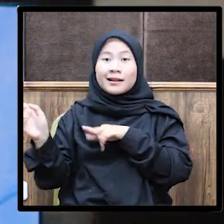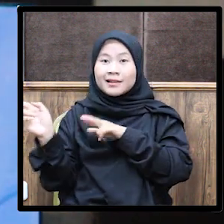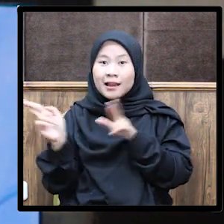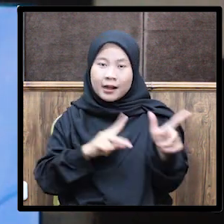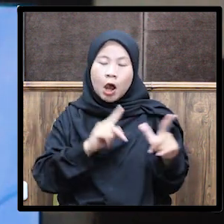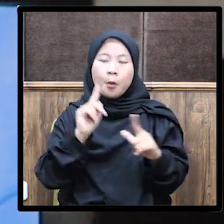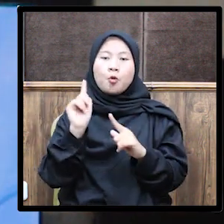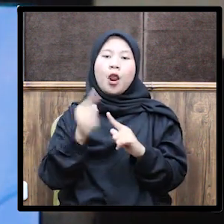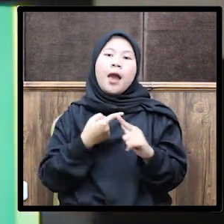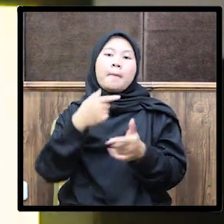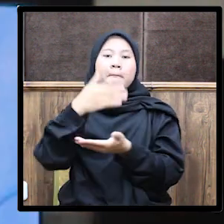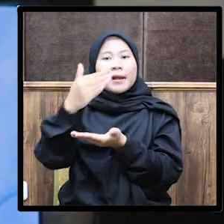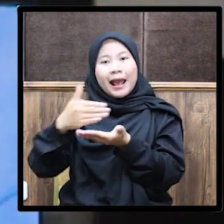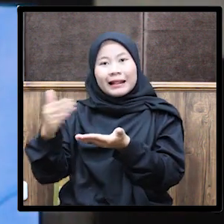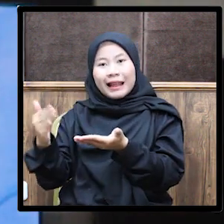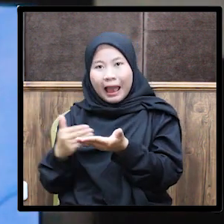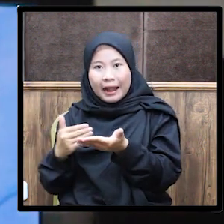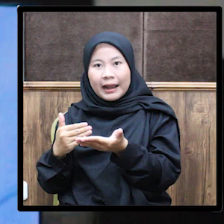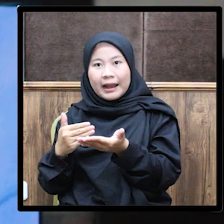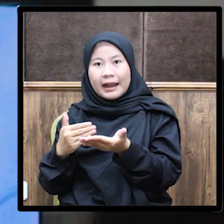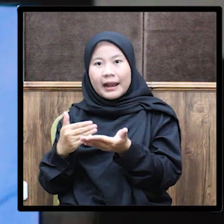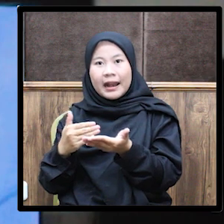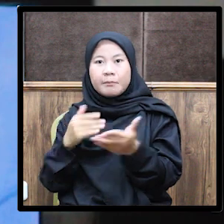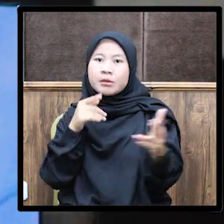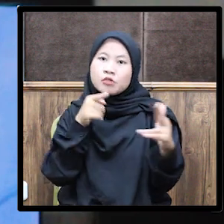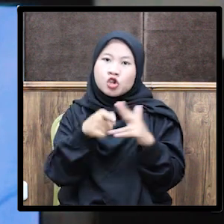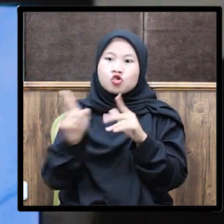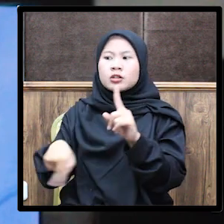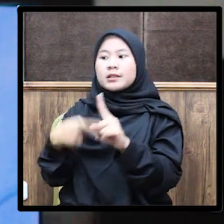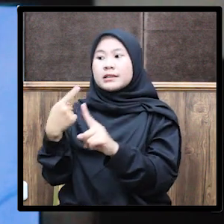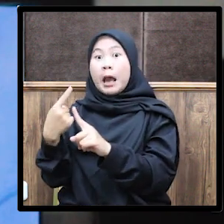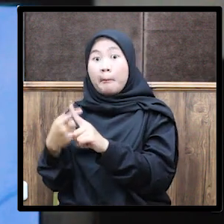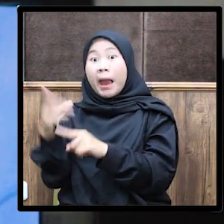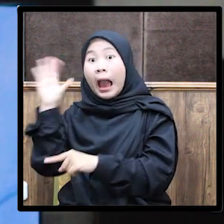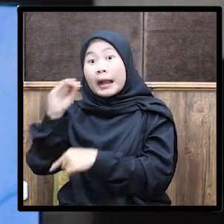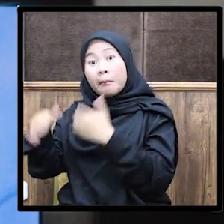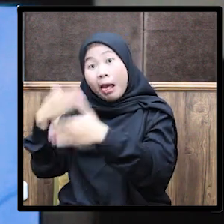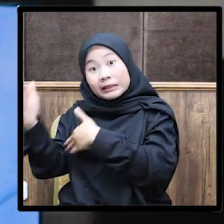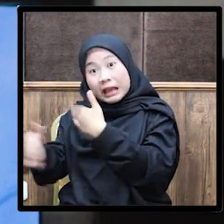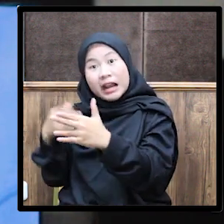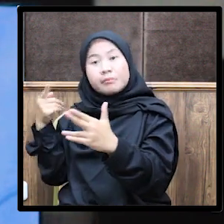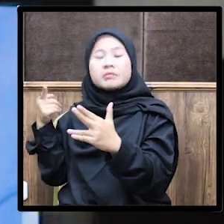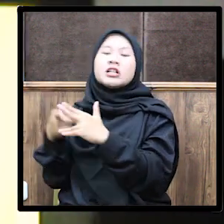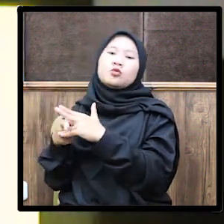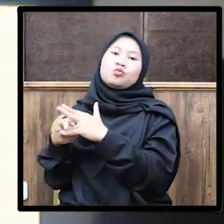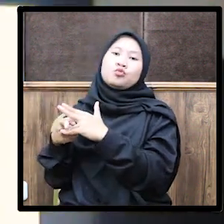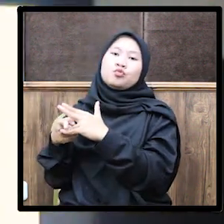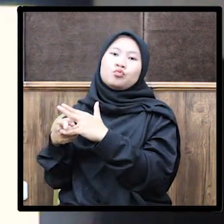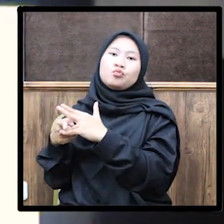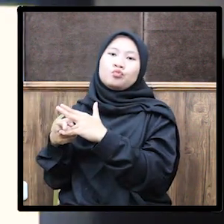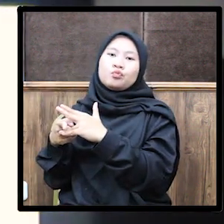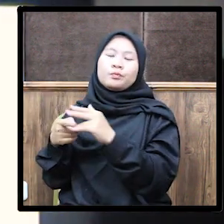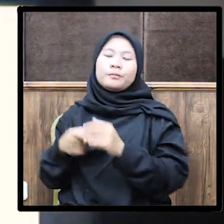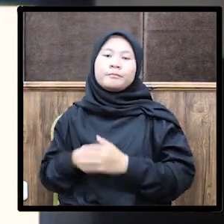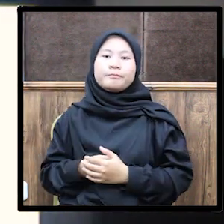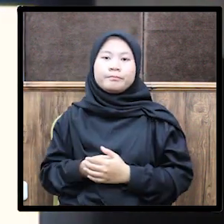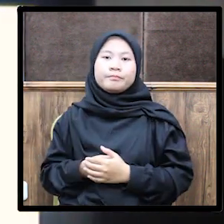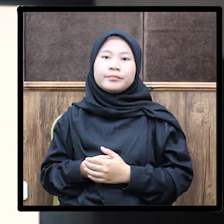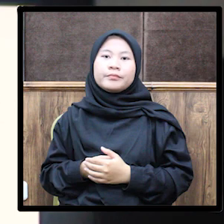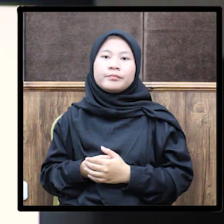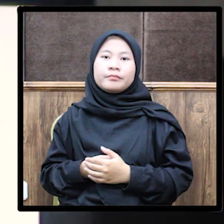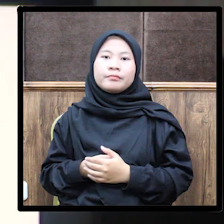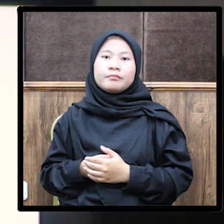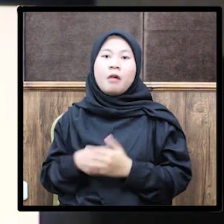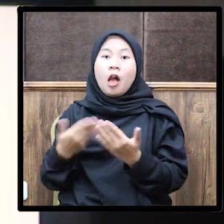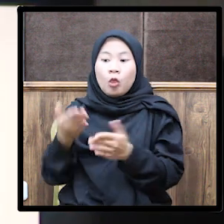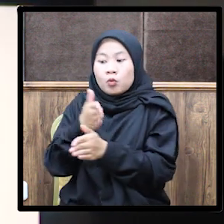dari pendataan pemilih sampai pada hari ya, bahkan mungkin sampai pada pelaksanaan misalnya